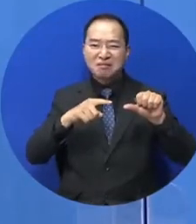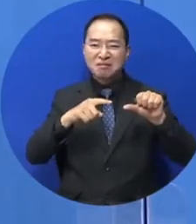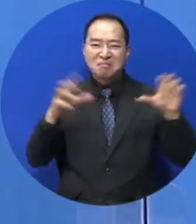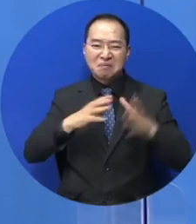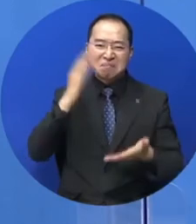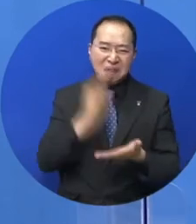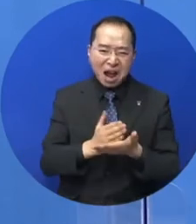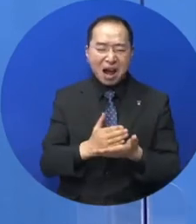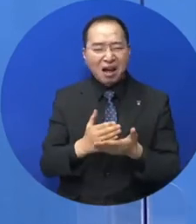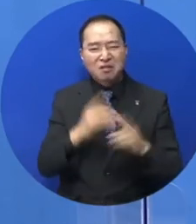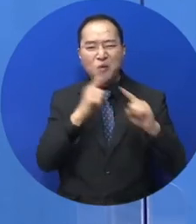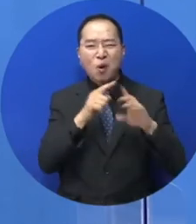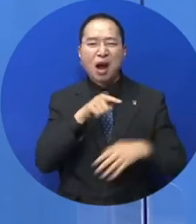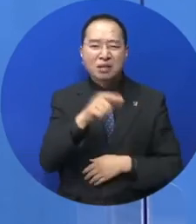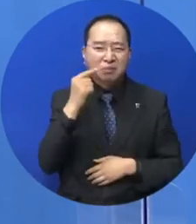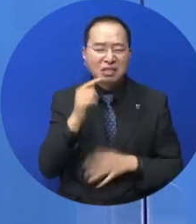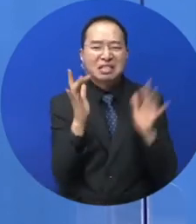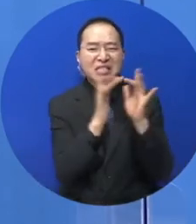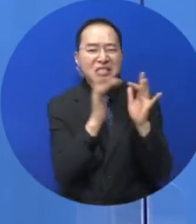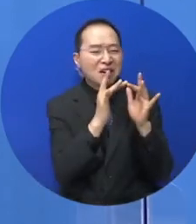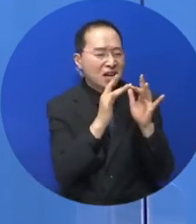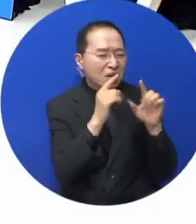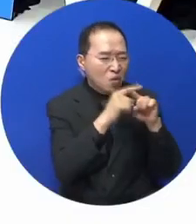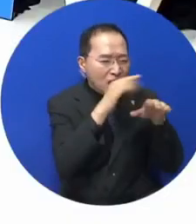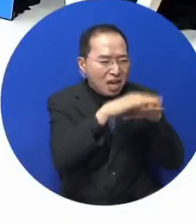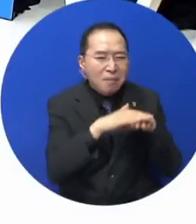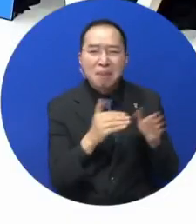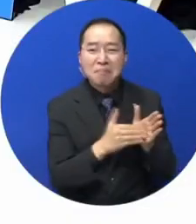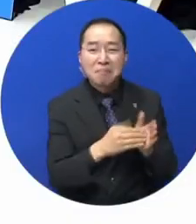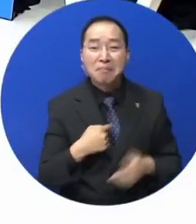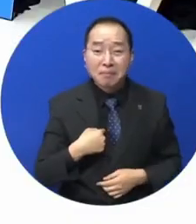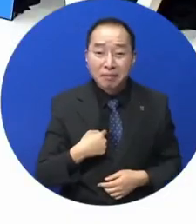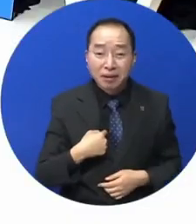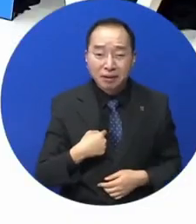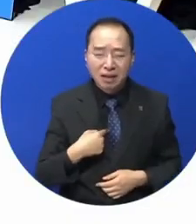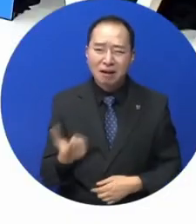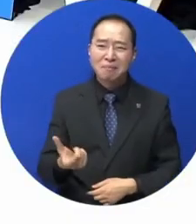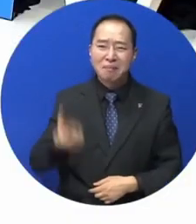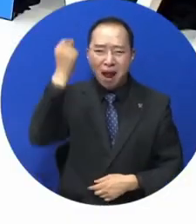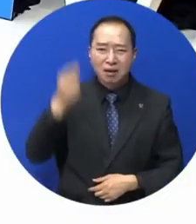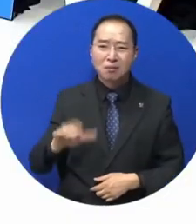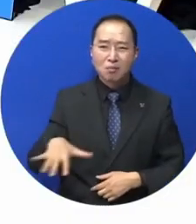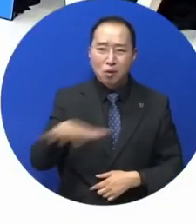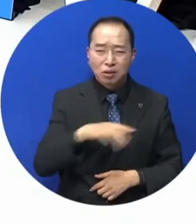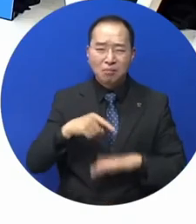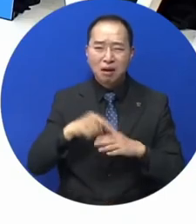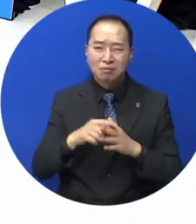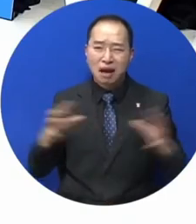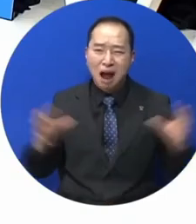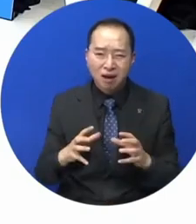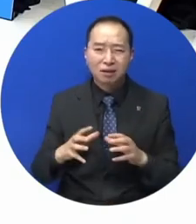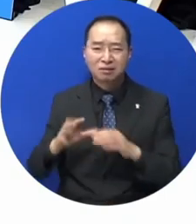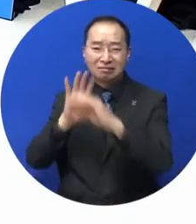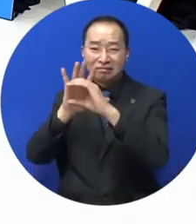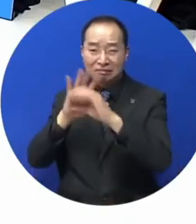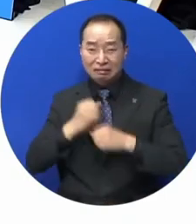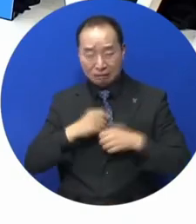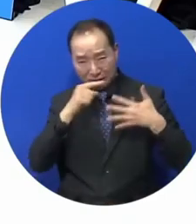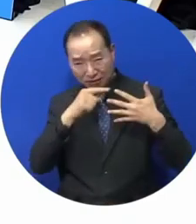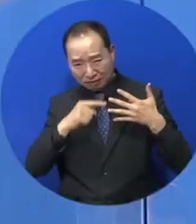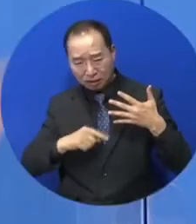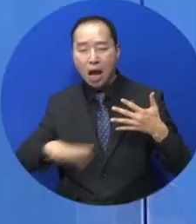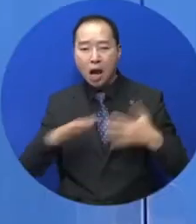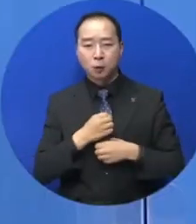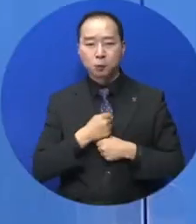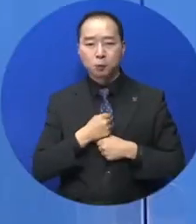못하고 인터넷으로만 이렇게 예배를 받습니다만 하루빨리 모두가 한마음 한뜻으로 방역수칙을 지켜서